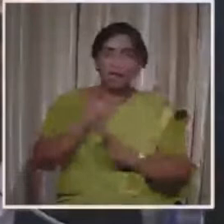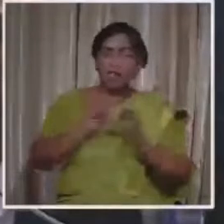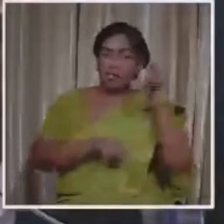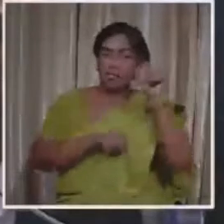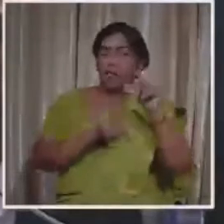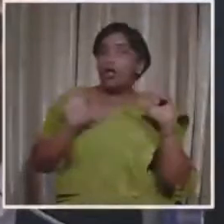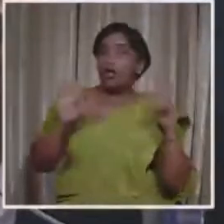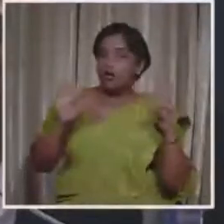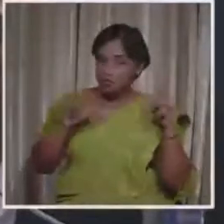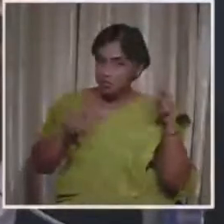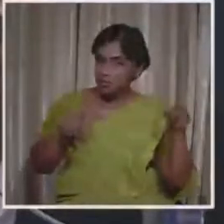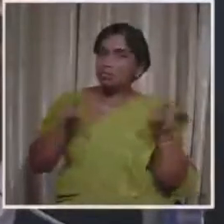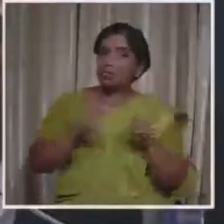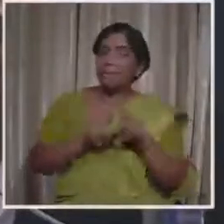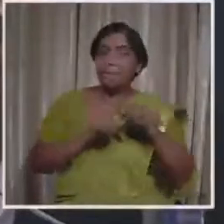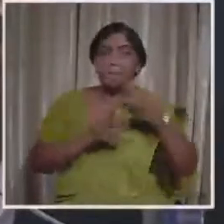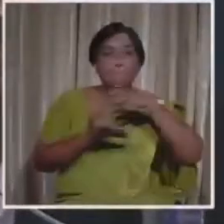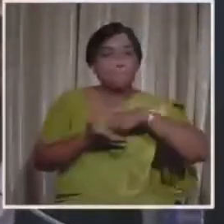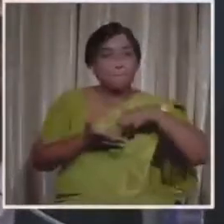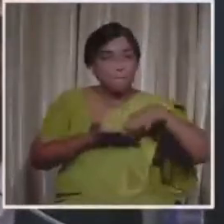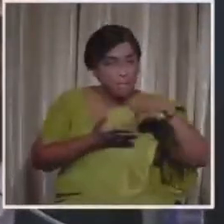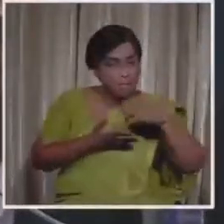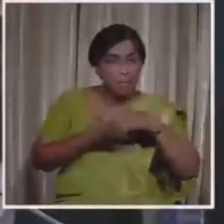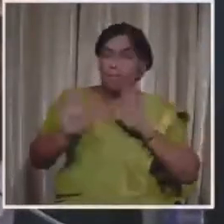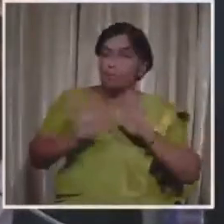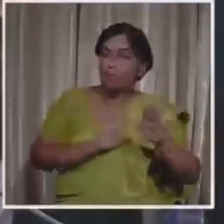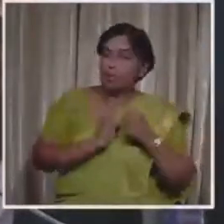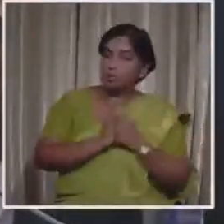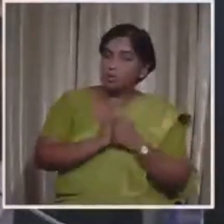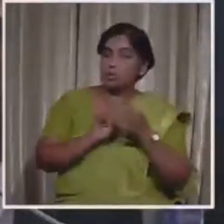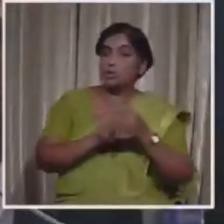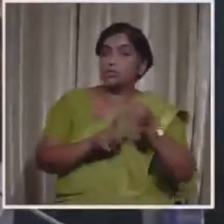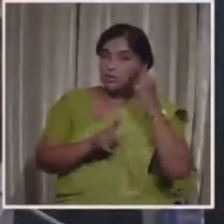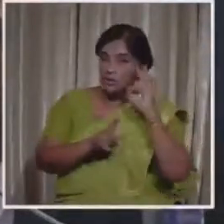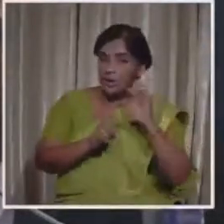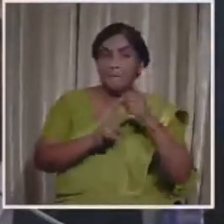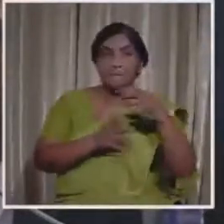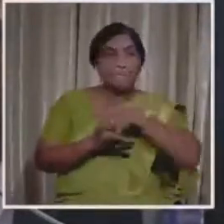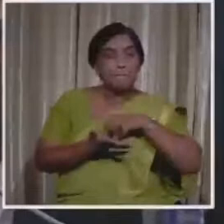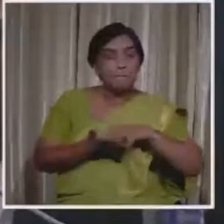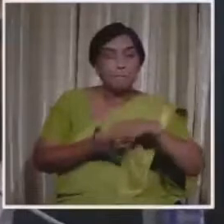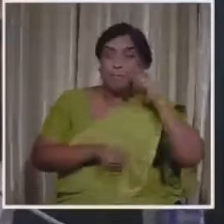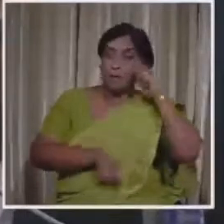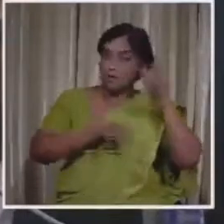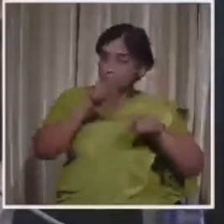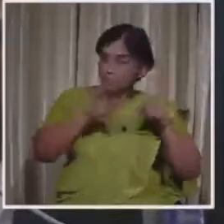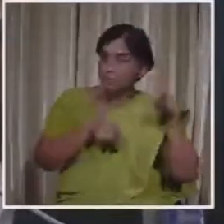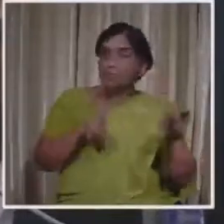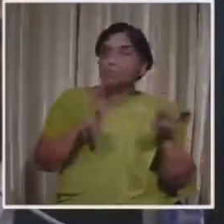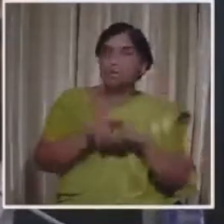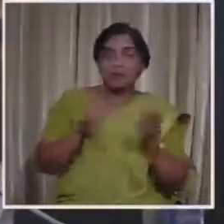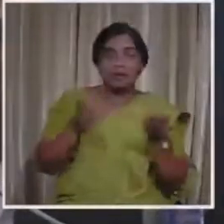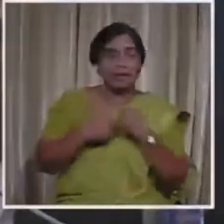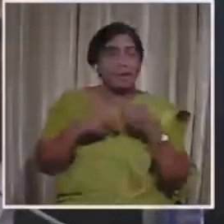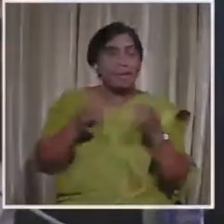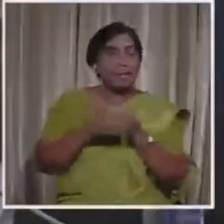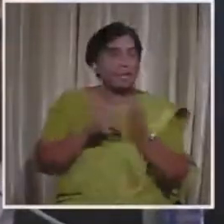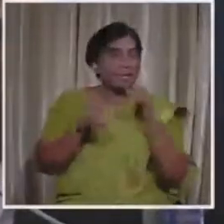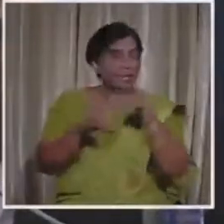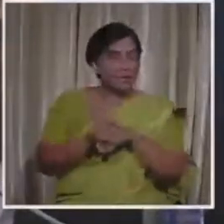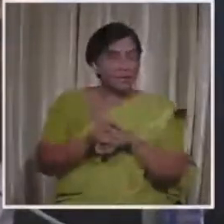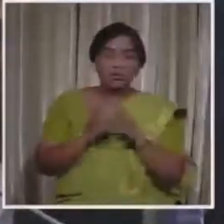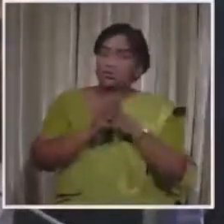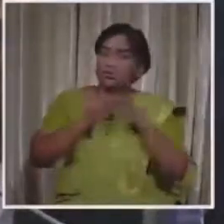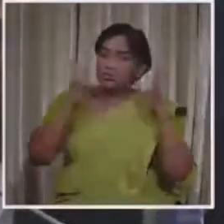දෙනෙකුටත් ඒ වගේම පළාත් පාලන ආයතනවල ගරු සභාපතිවරුන්ට පළාත් පාලන නියෝජිතයන්ට ඒ වගේම අපේ පක්ෂය නියෝජනය කරපු